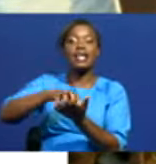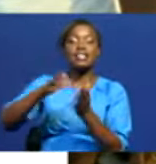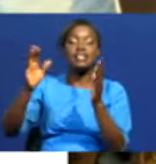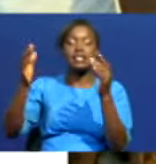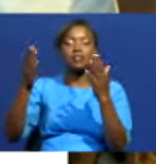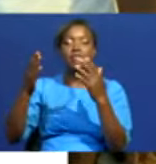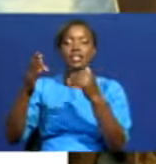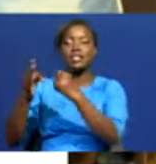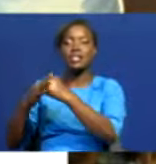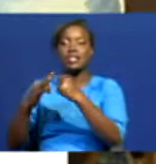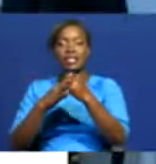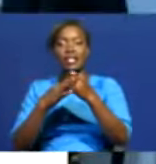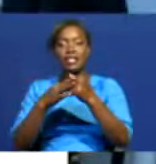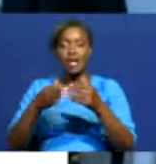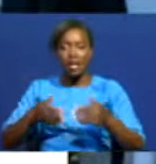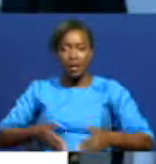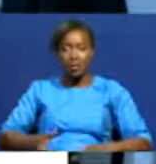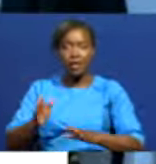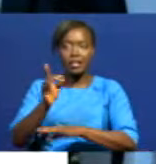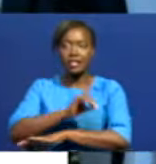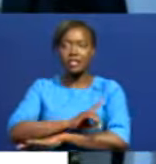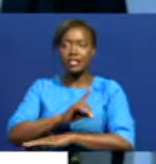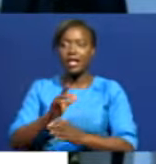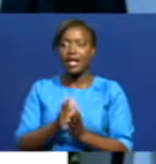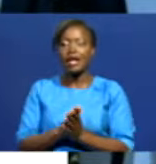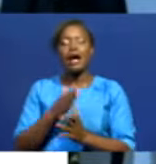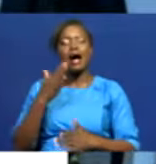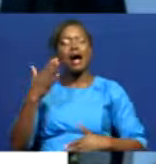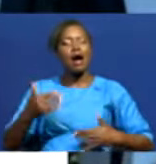his 88th birthday.